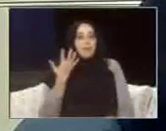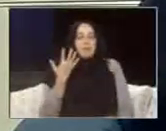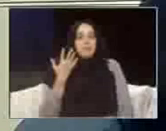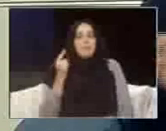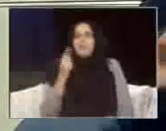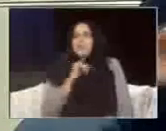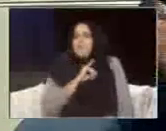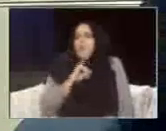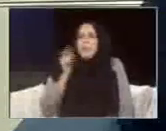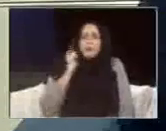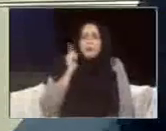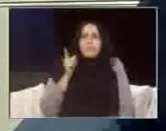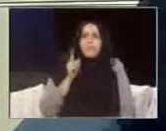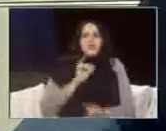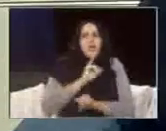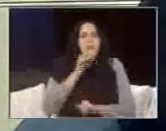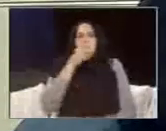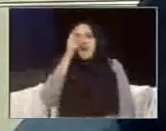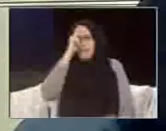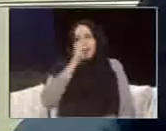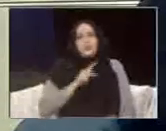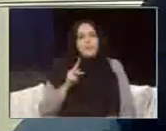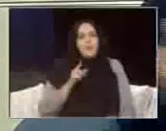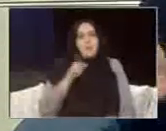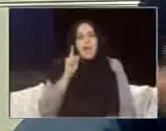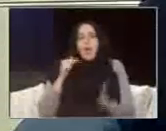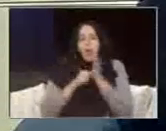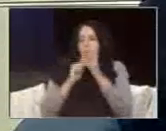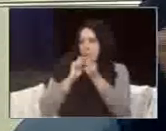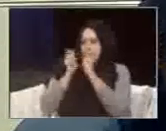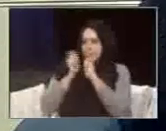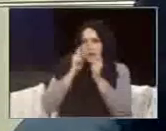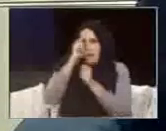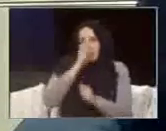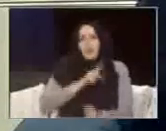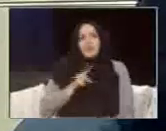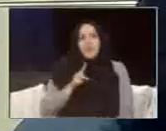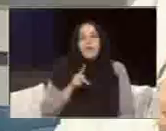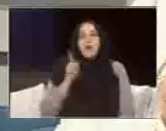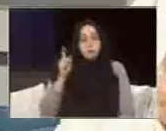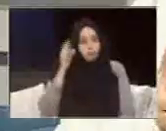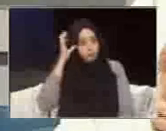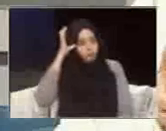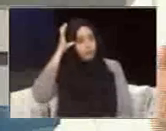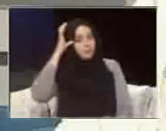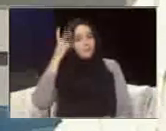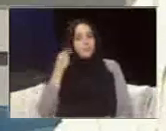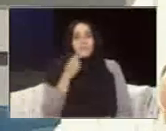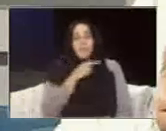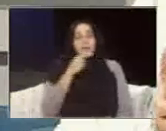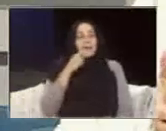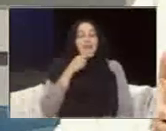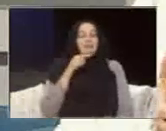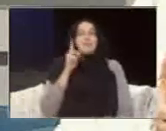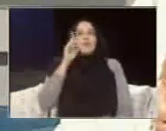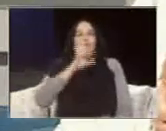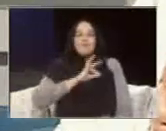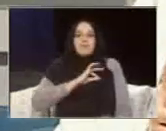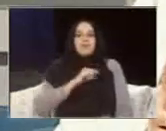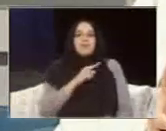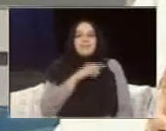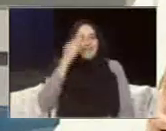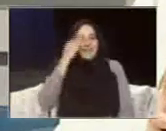يوما تكلم في موضوع الفلسفة، يعني رحمه الله، رحمة الله يعني. نعرف حكايته حينما ذهب